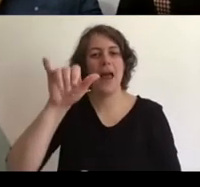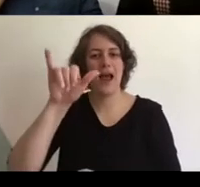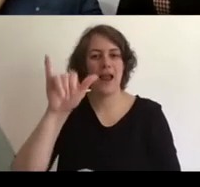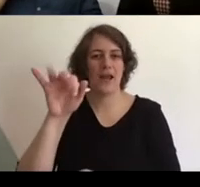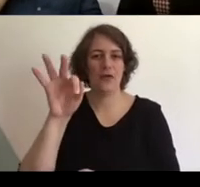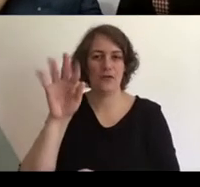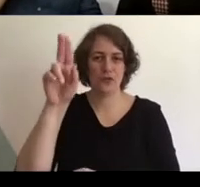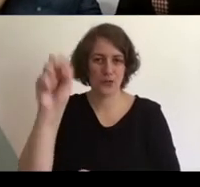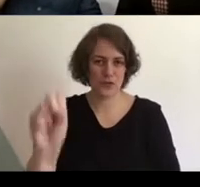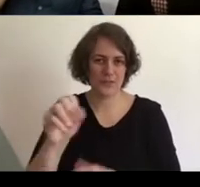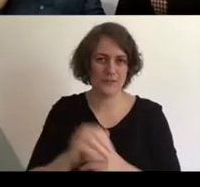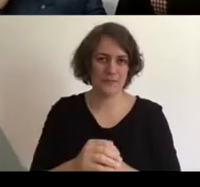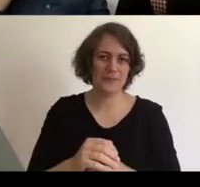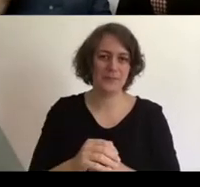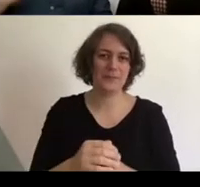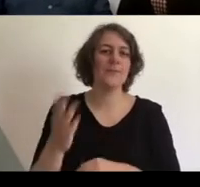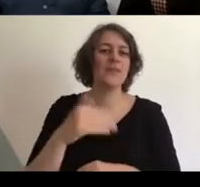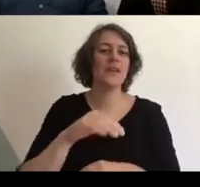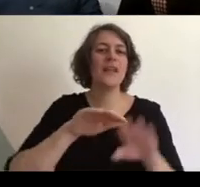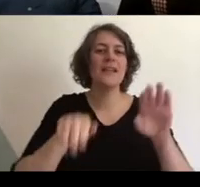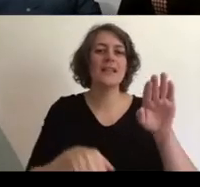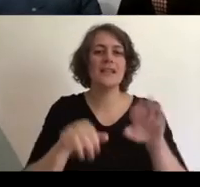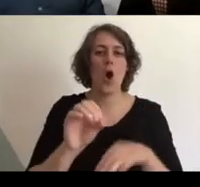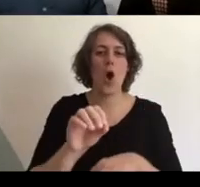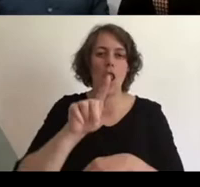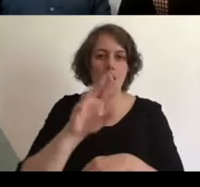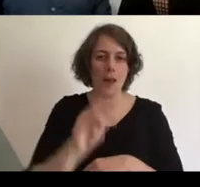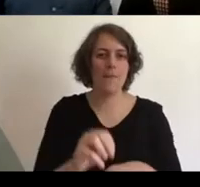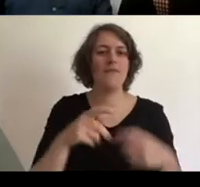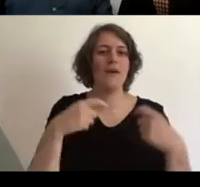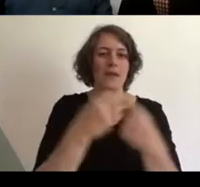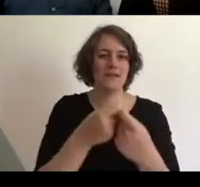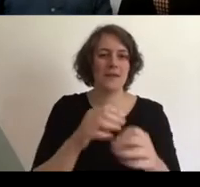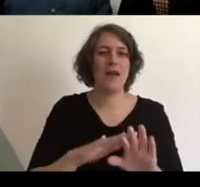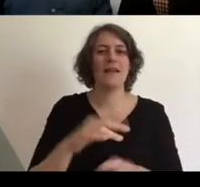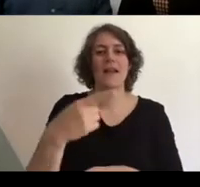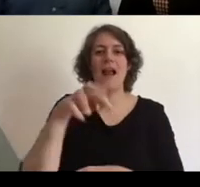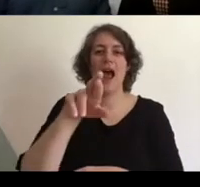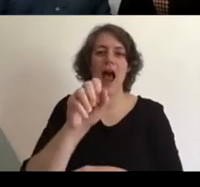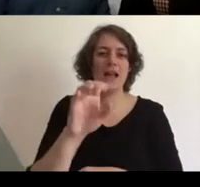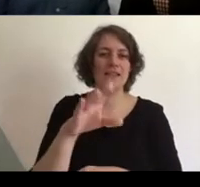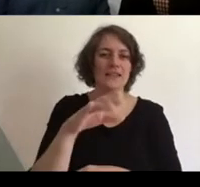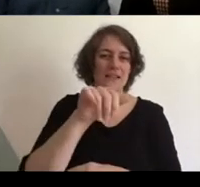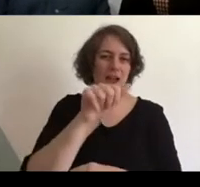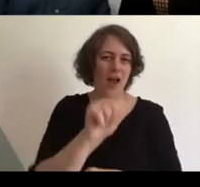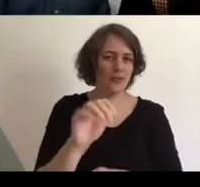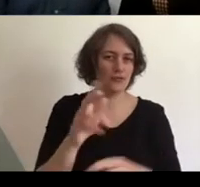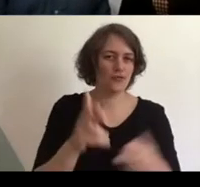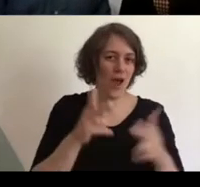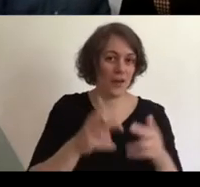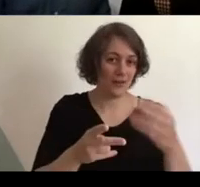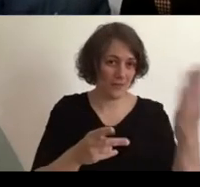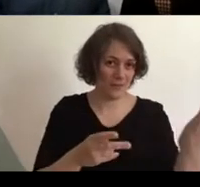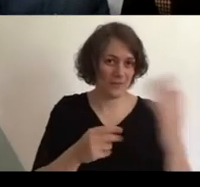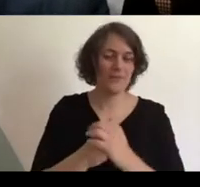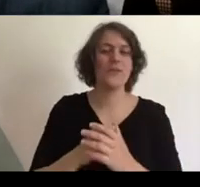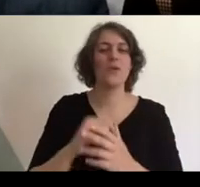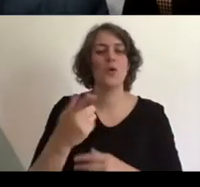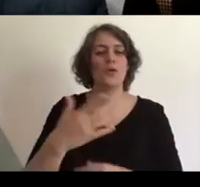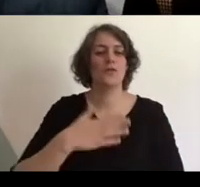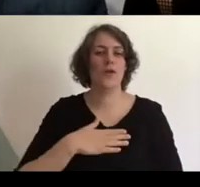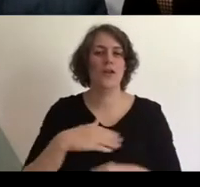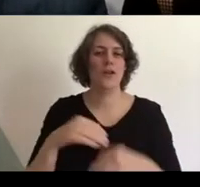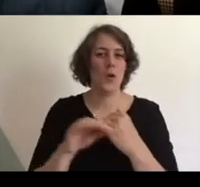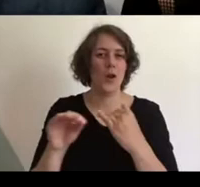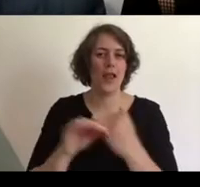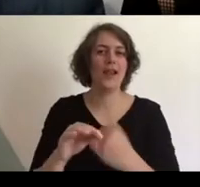Aus der Verbandsgemeinde Niederolm, Grazia Schade. Hallo zusammen. Und meine Kollegin aus Erlangen, aus dem schönen